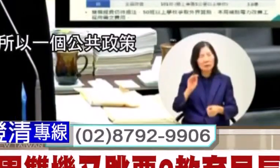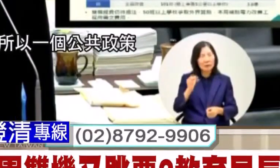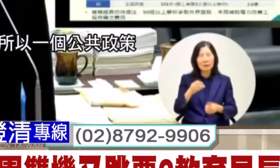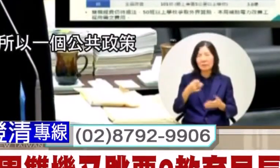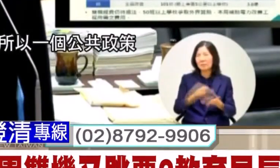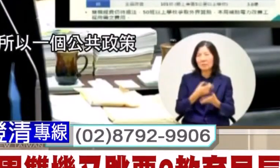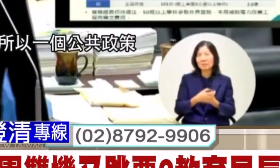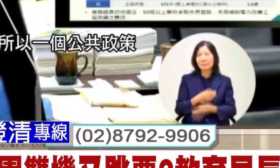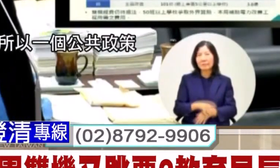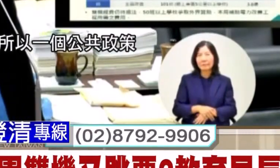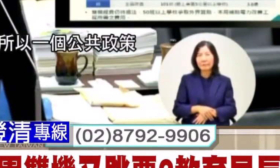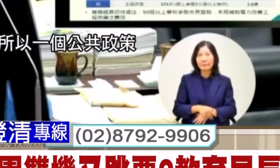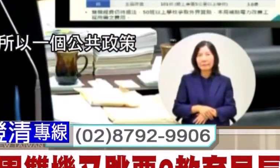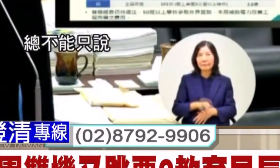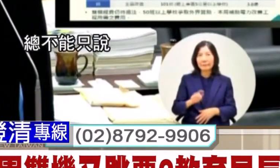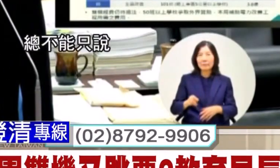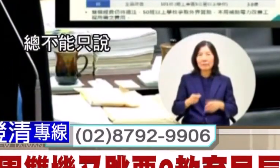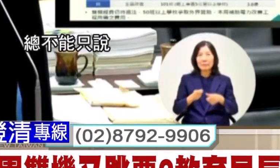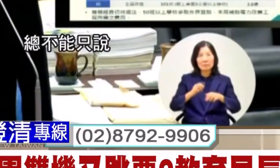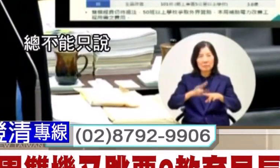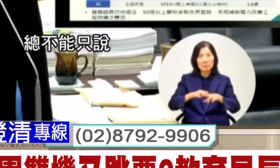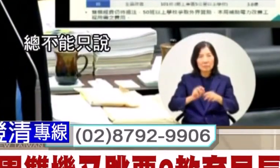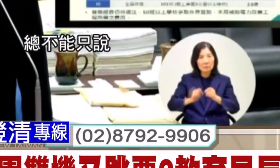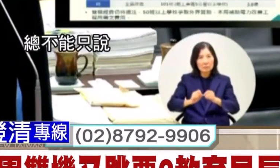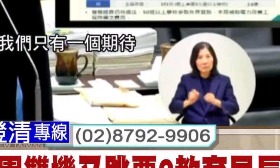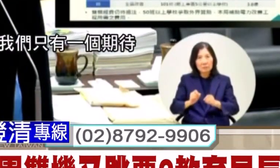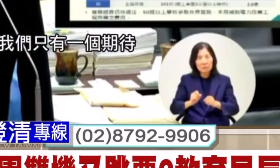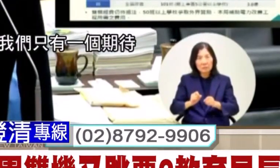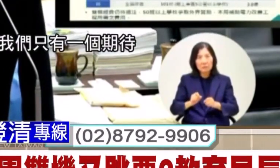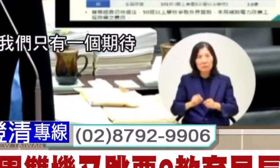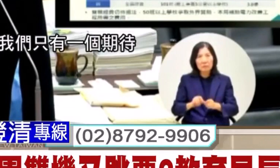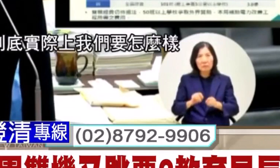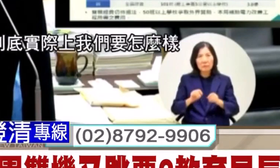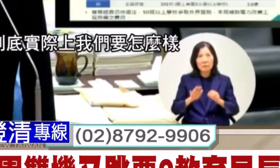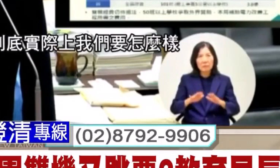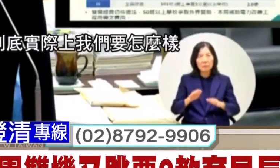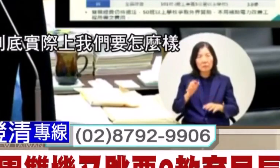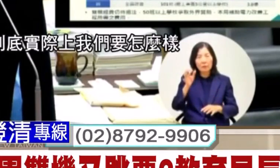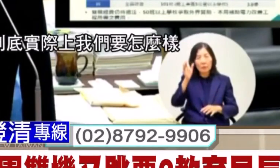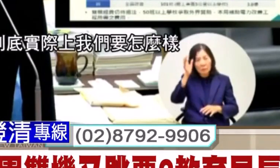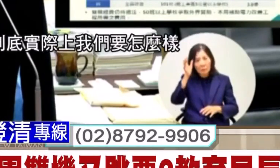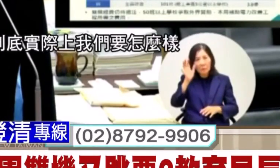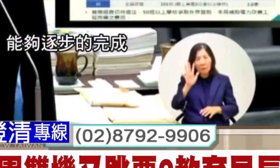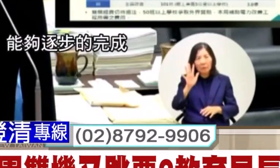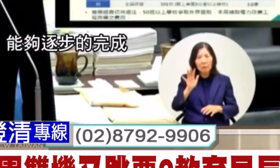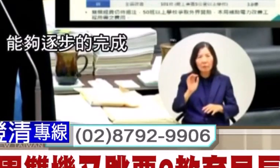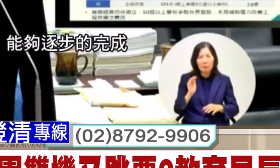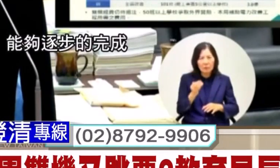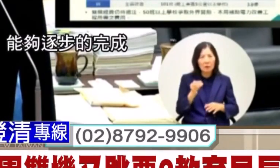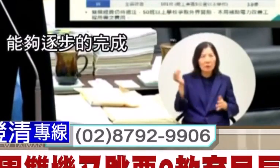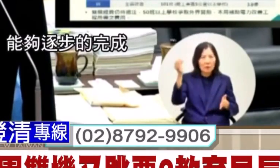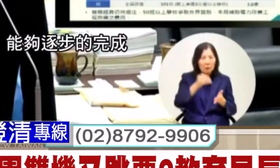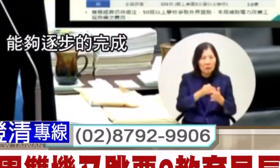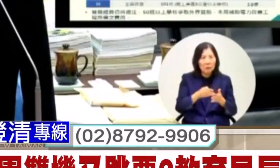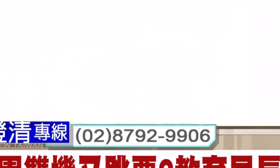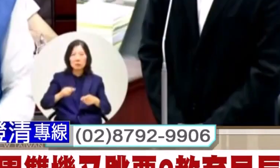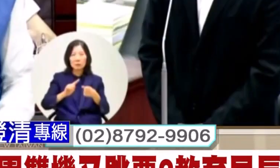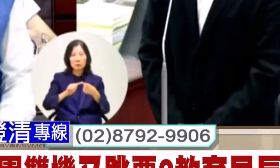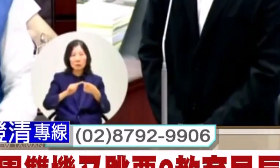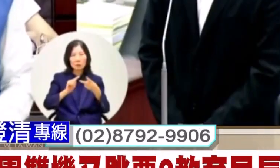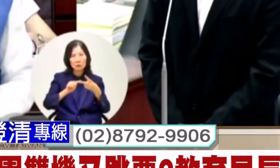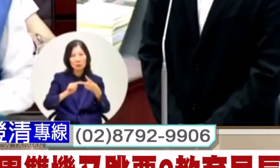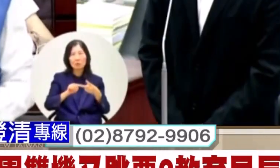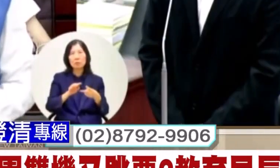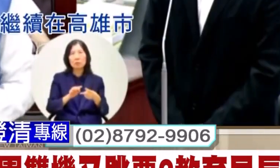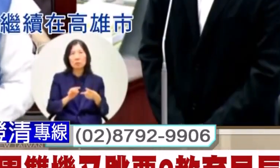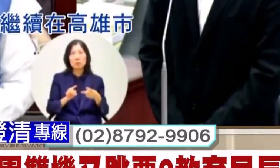在大家问说高雄市的市政怎么去推动，为什么你今年没有做，为什么你曾经承诺过了不弄，大家都来回说哎，单一酸屌中